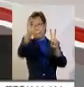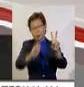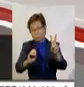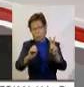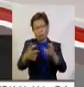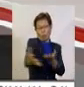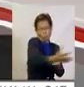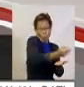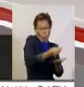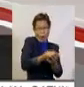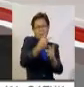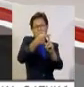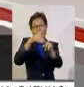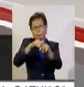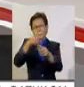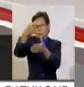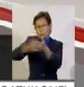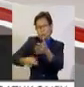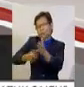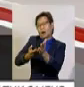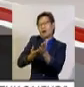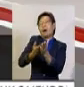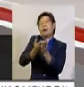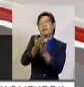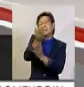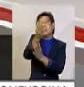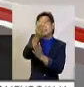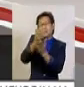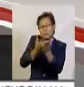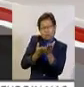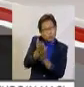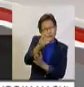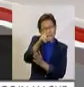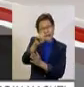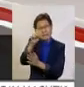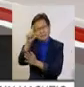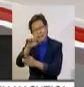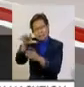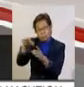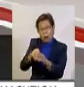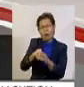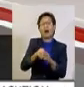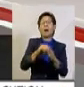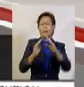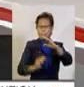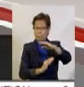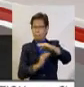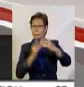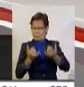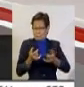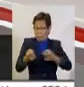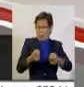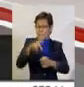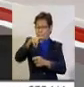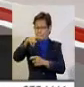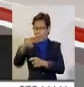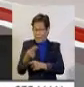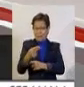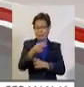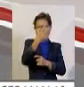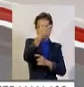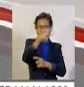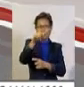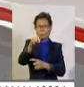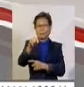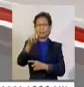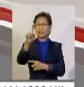22.8% pendapatan datang daripada cukai langsung meliputi GST. Namun, di bawah Pakatan Harapan, cuma